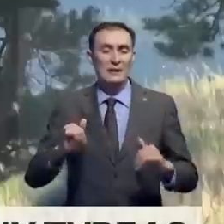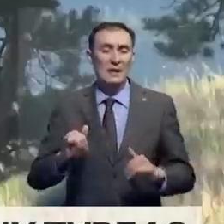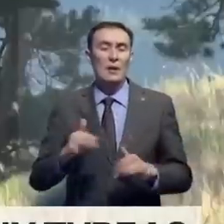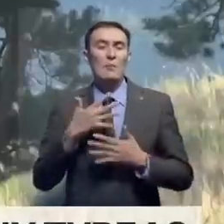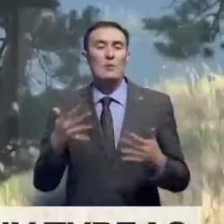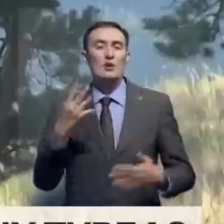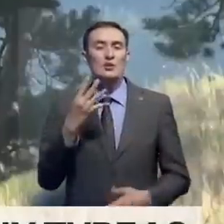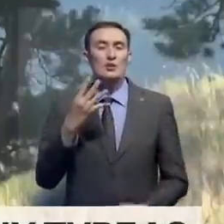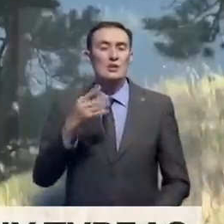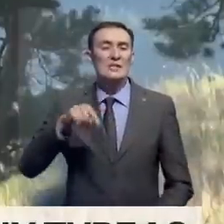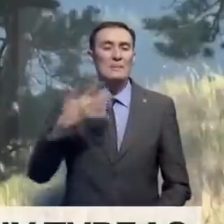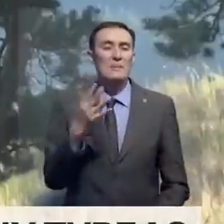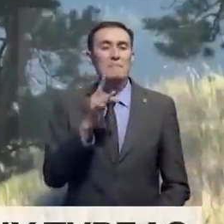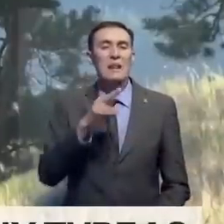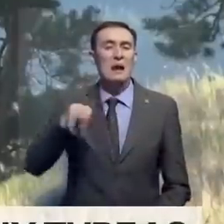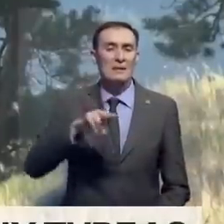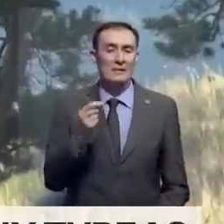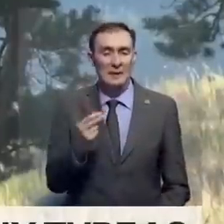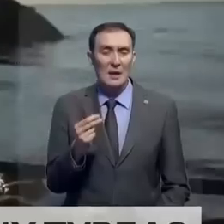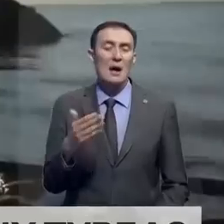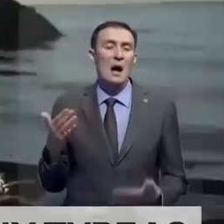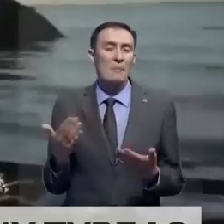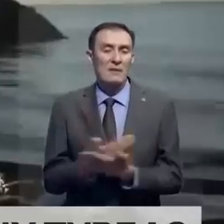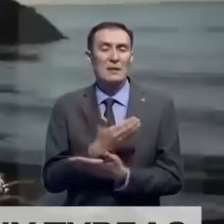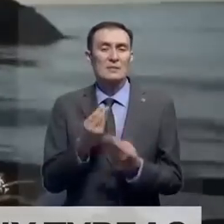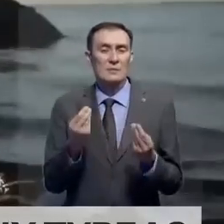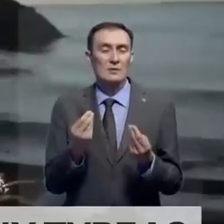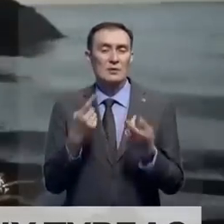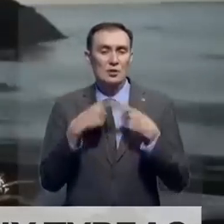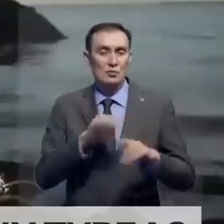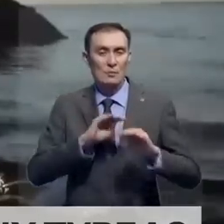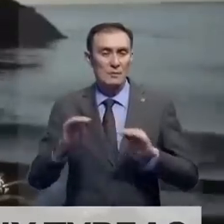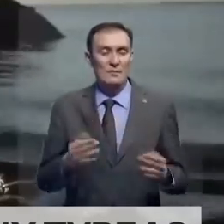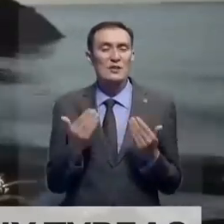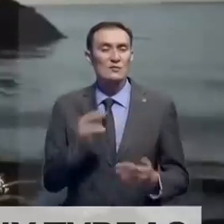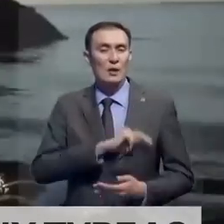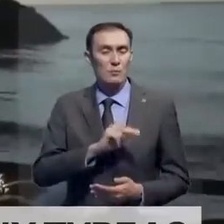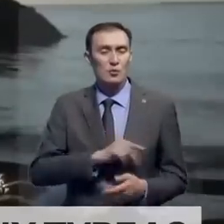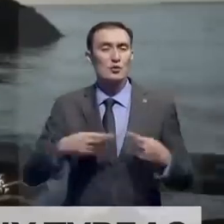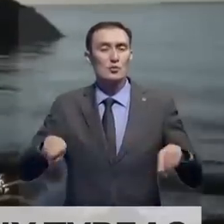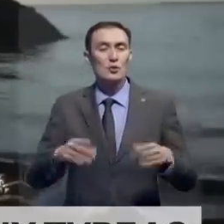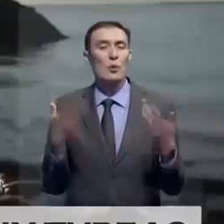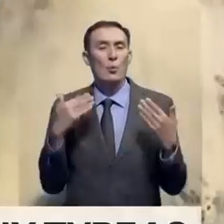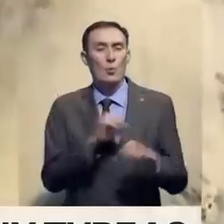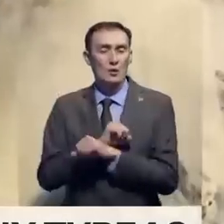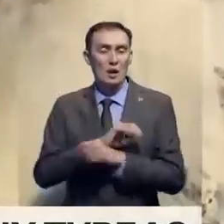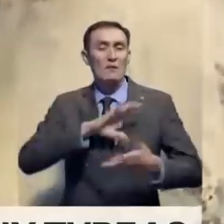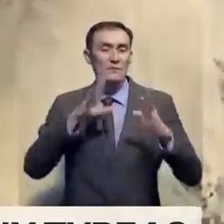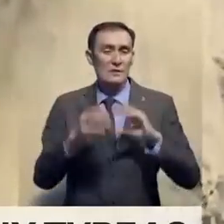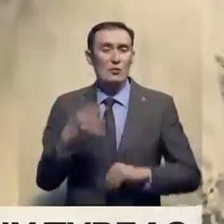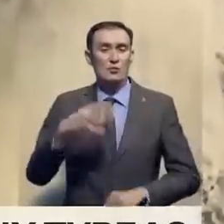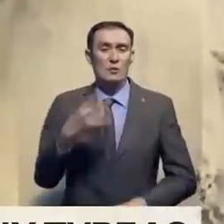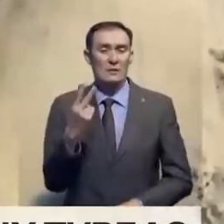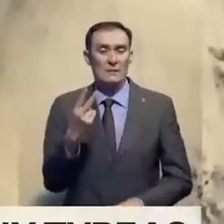отрасли больше четырех с половиной миллиардов тенге обновляют свою материально-техническую базу и действующие зоны отдыха Всего